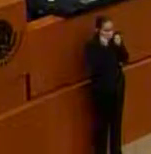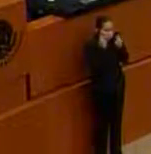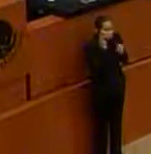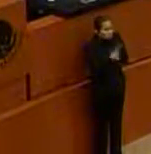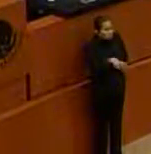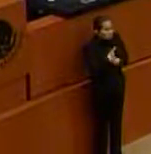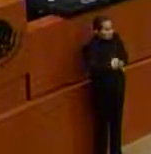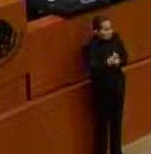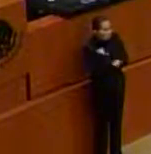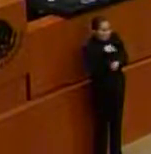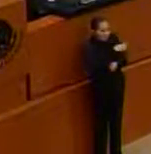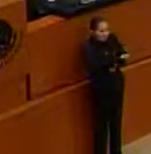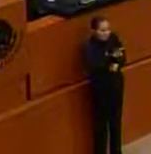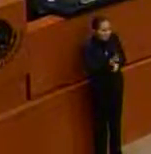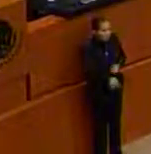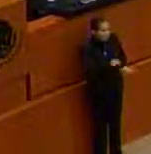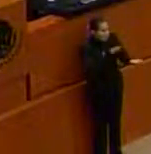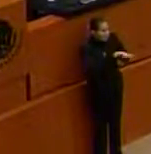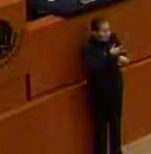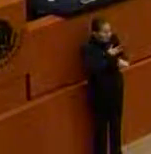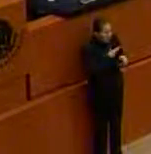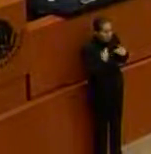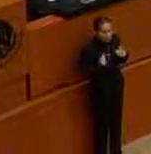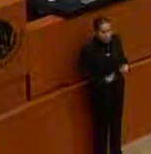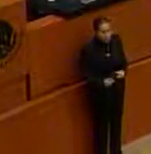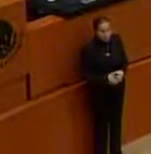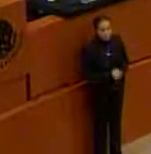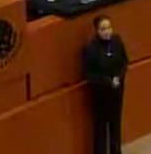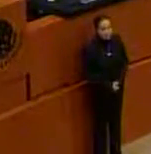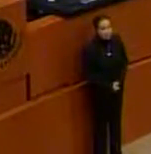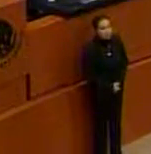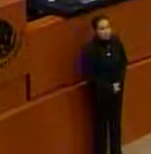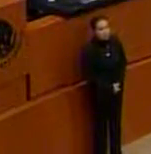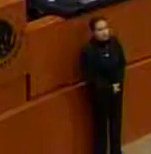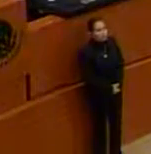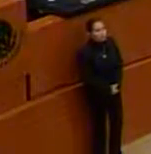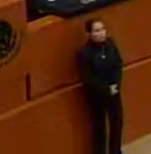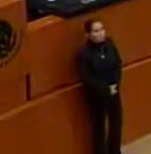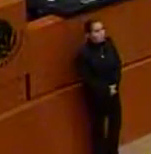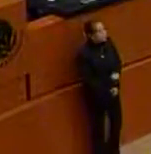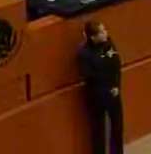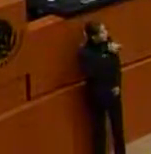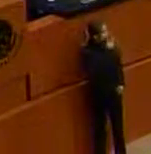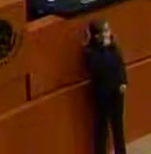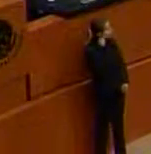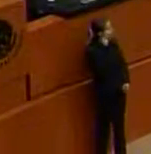humain nécessaire à la production de la valeur. Sur l'image, là, vous voyez